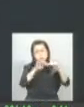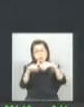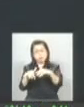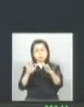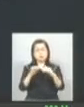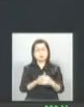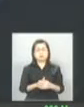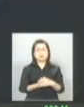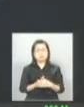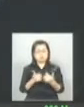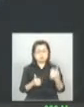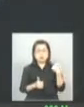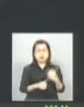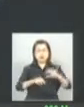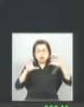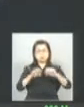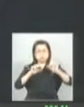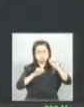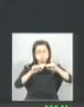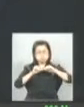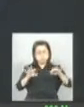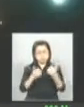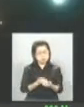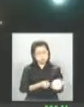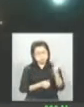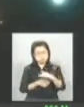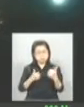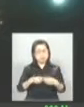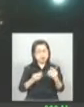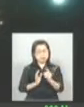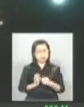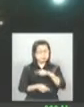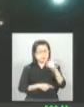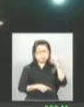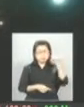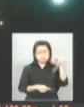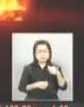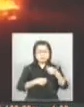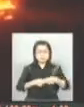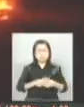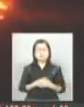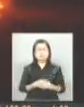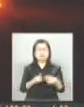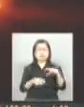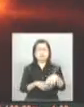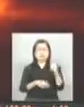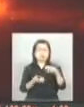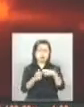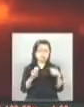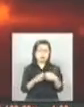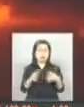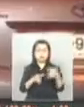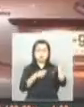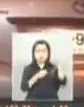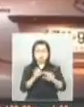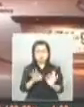ซปซิออนซึ่งทางการประกาศให้ตลอดวันนี้เป็นวันไว้อาลัยขณะเดียวกันที่เมืองซิกูเยนเต้เกิดความวุ่นวายขึ้นเมื่อผู้ประท้วงจุดไฟเผ